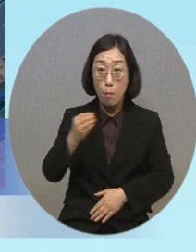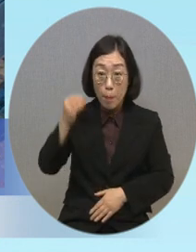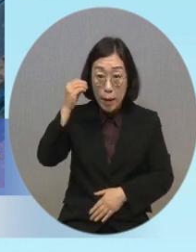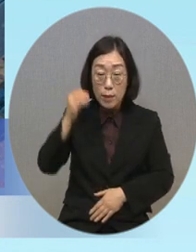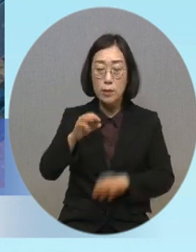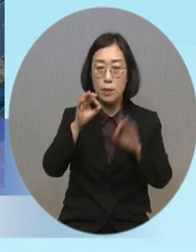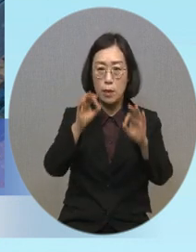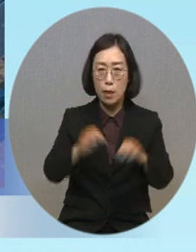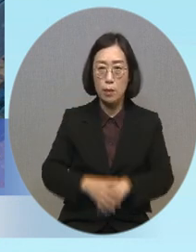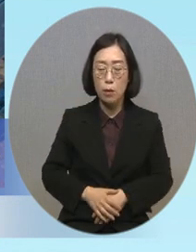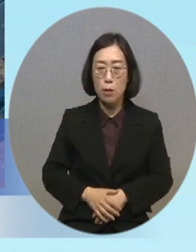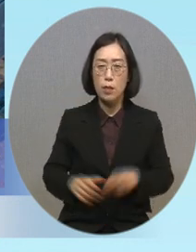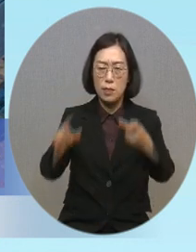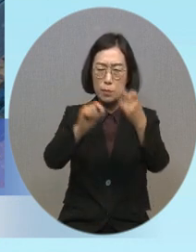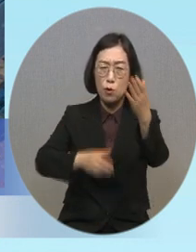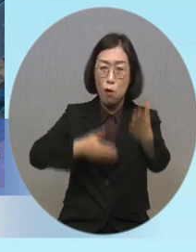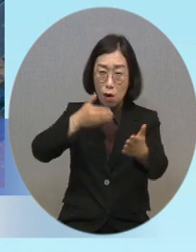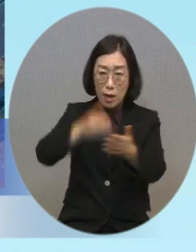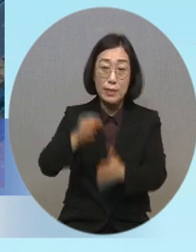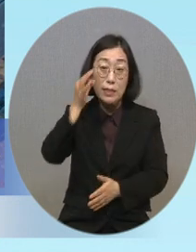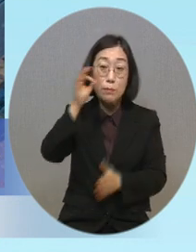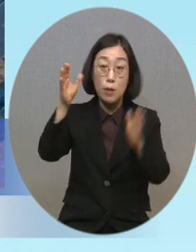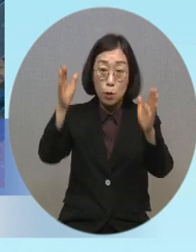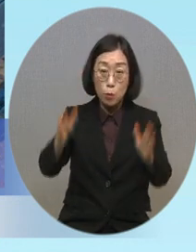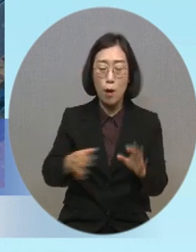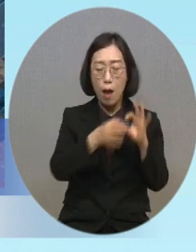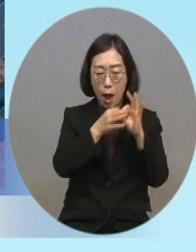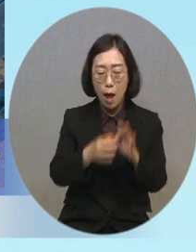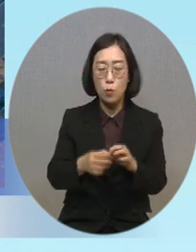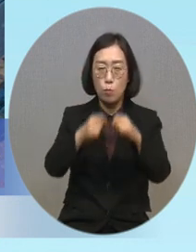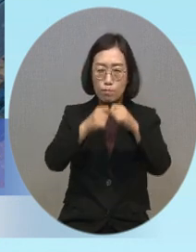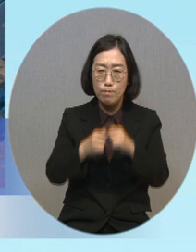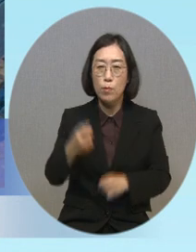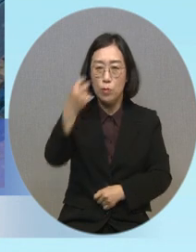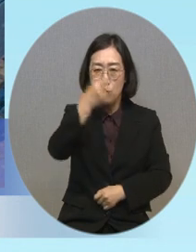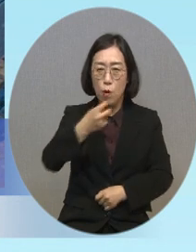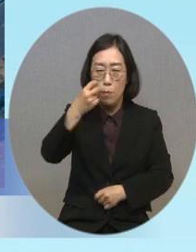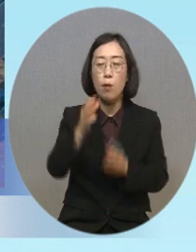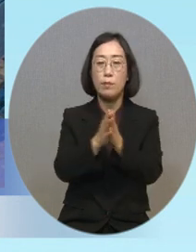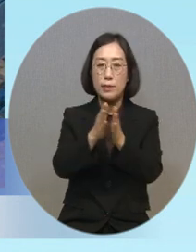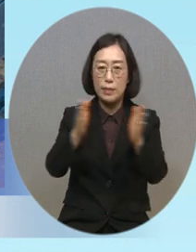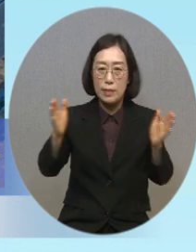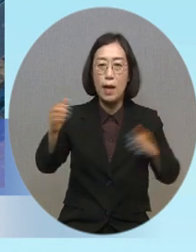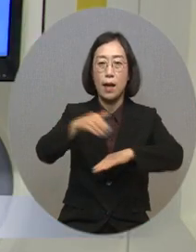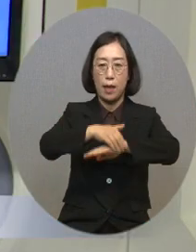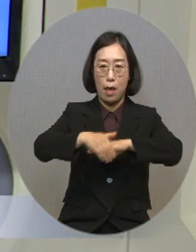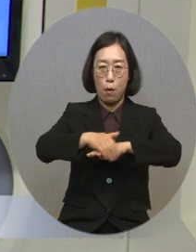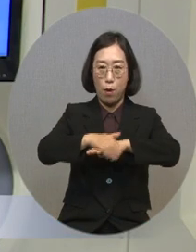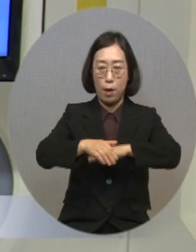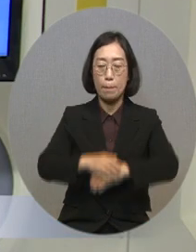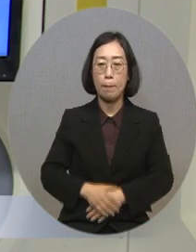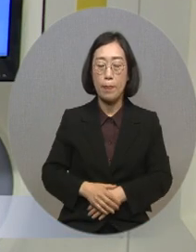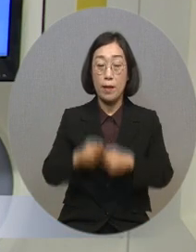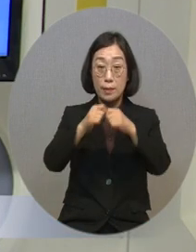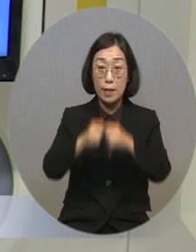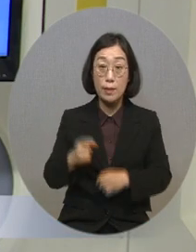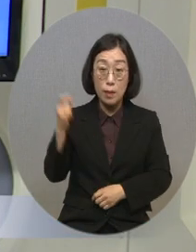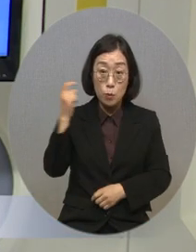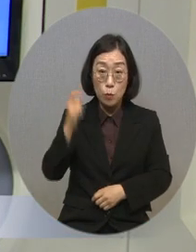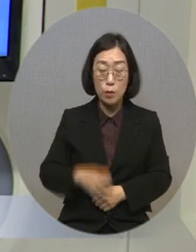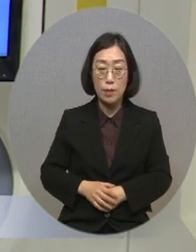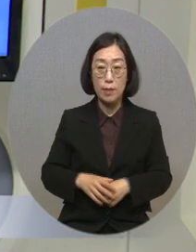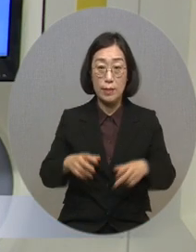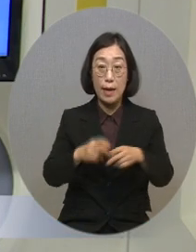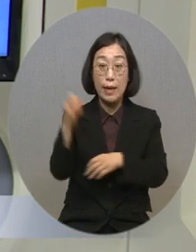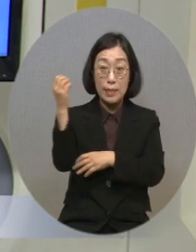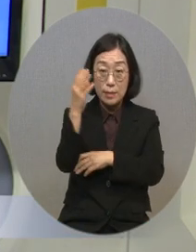달부터 오는 12월까지 10개월간 점검을 수행할 예정이라고 말했습니다 더 자세한 뉴스는 장애인